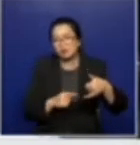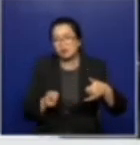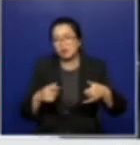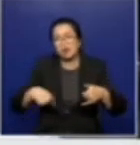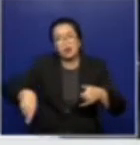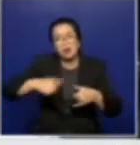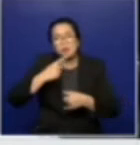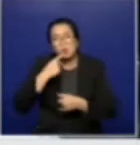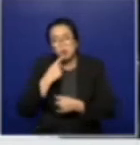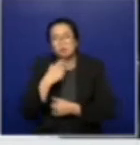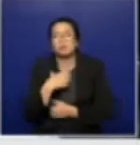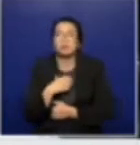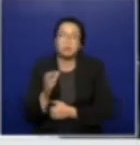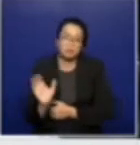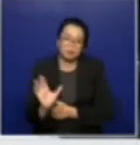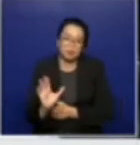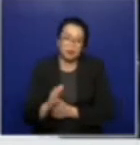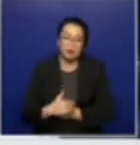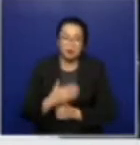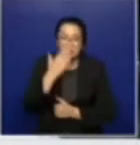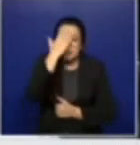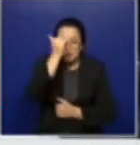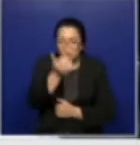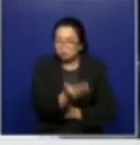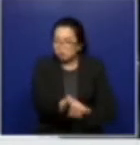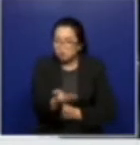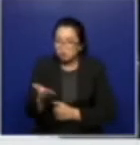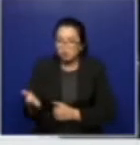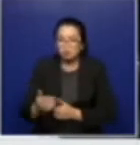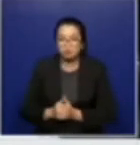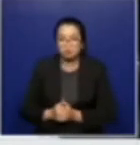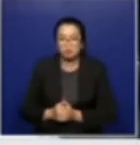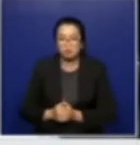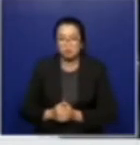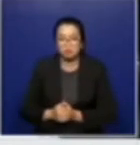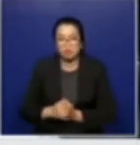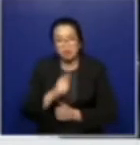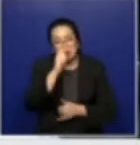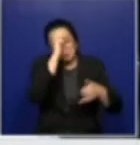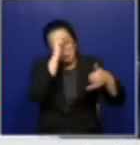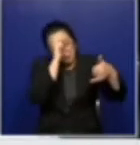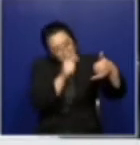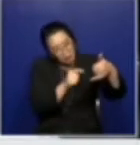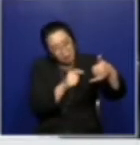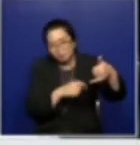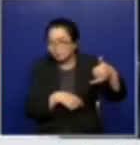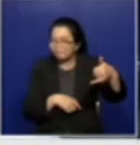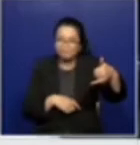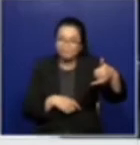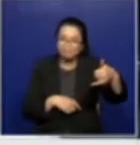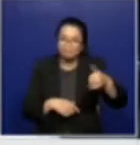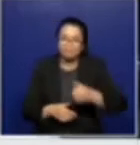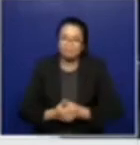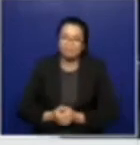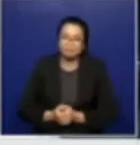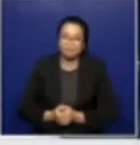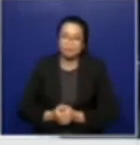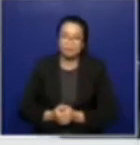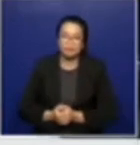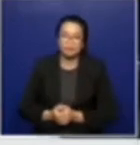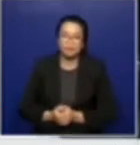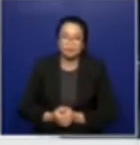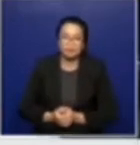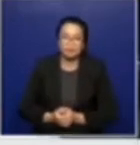ธานครับเพราะว่าหลายคนบอกว่ามีวิกฤตศรัทธาเกิดขึ้นเขาตอบมาอย่างนั้นจริงๆด้วยความเคารพท่านประธานครับสิ่งที่ผ